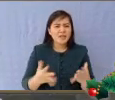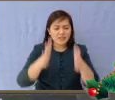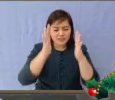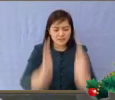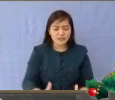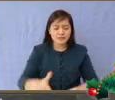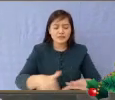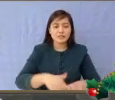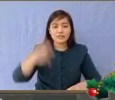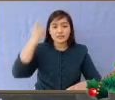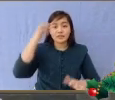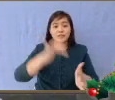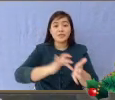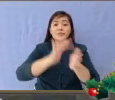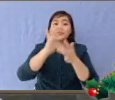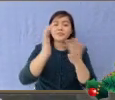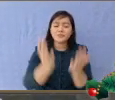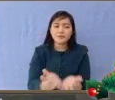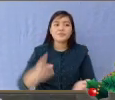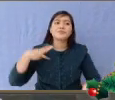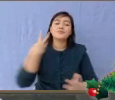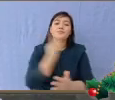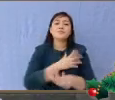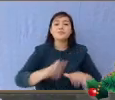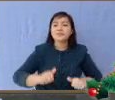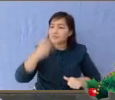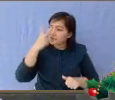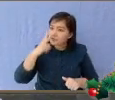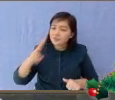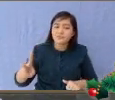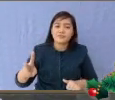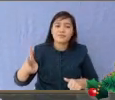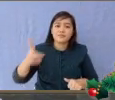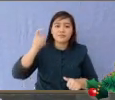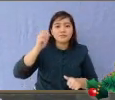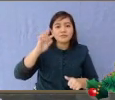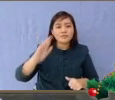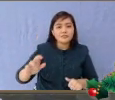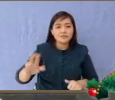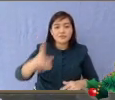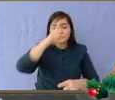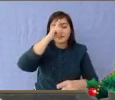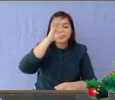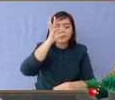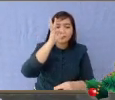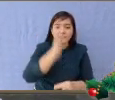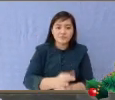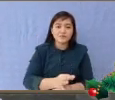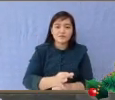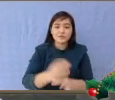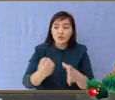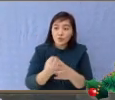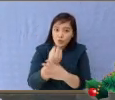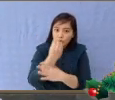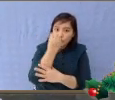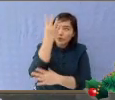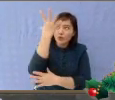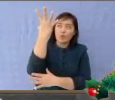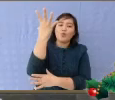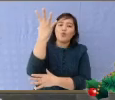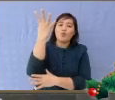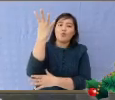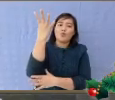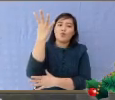po yung kanilang pananampalataya ay nag-bloom. Ibig sabihin, talagang sinubok ng